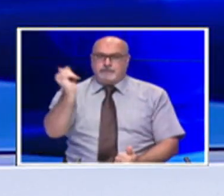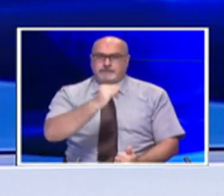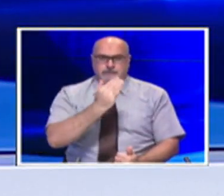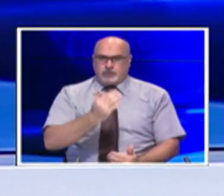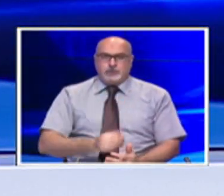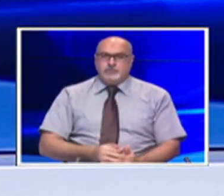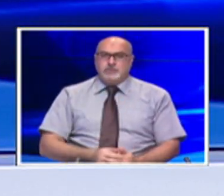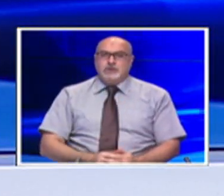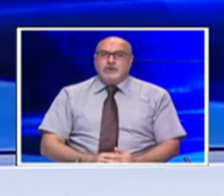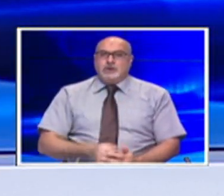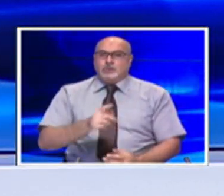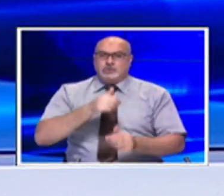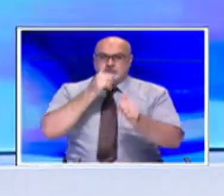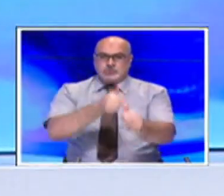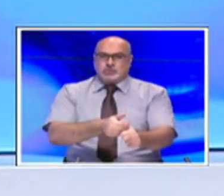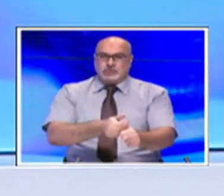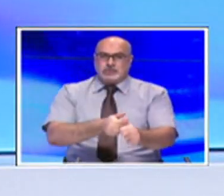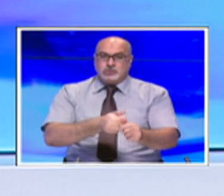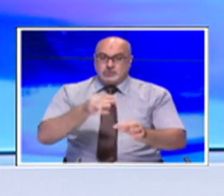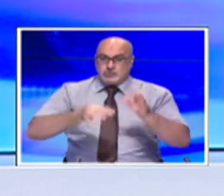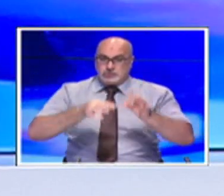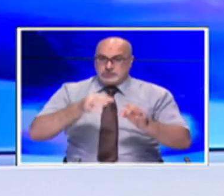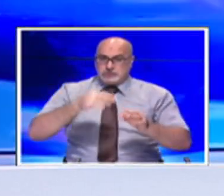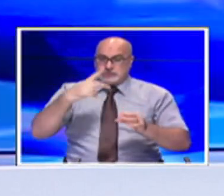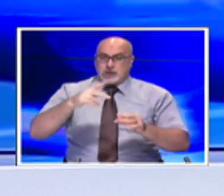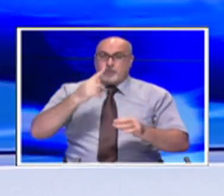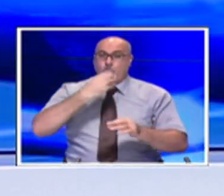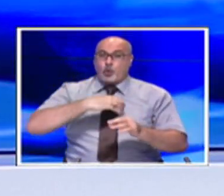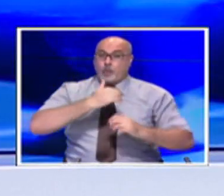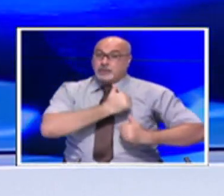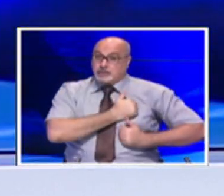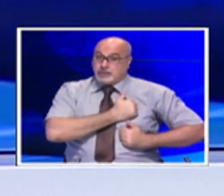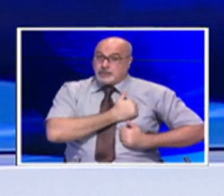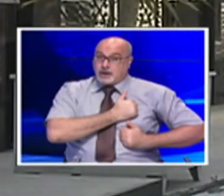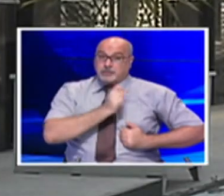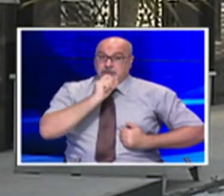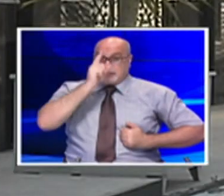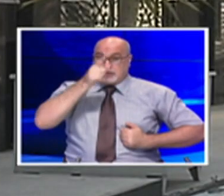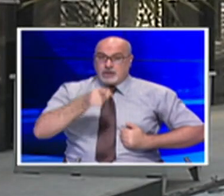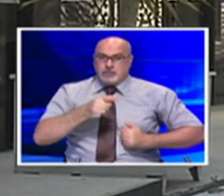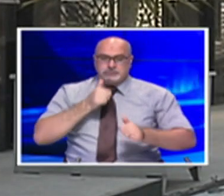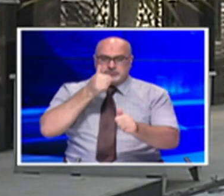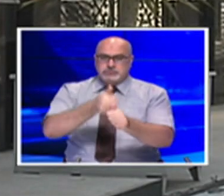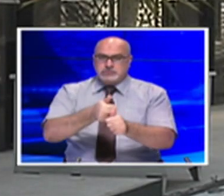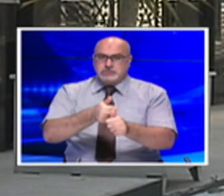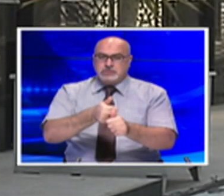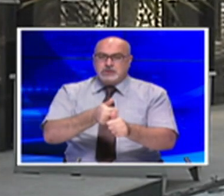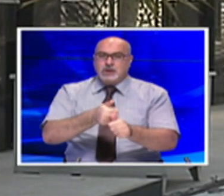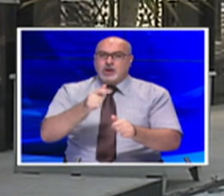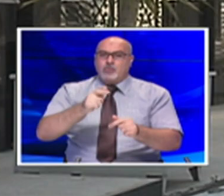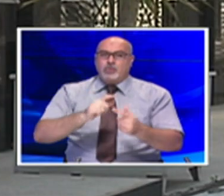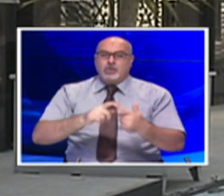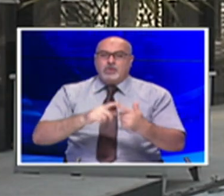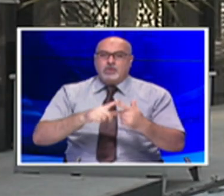العام علما بالمتابعة القضائية من طرف النيابة العسكرية بالبليدة من أجل تهم